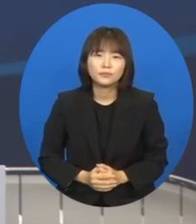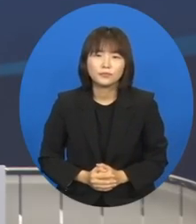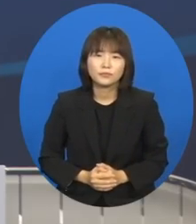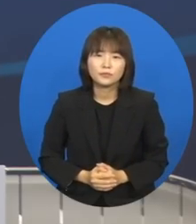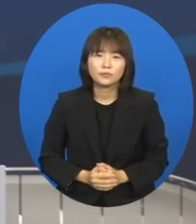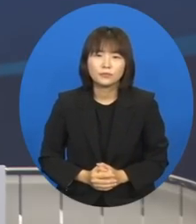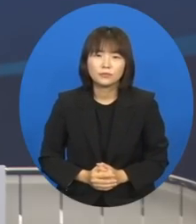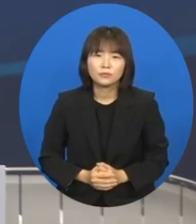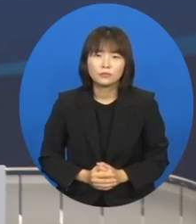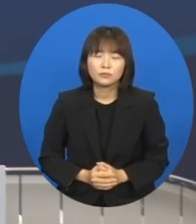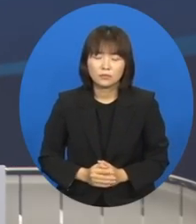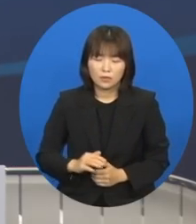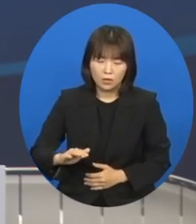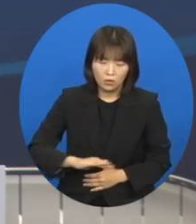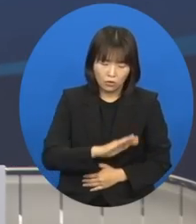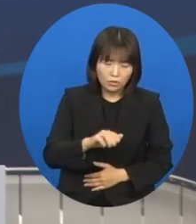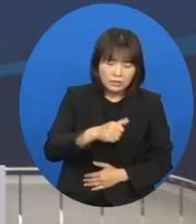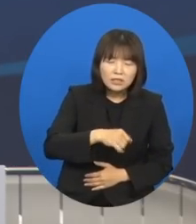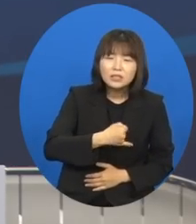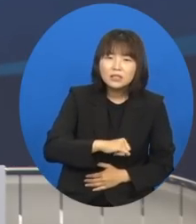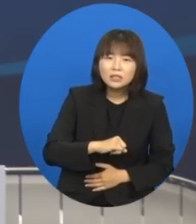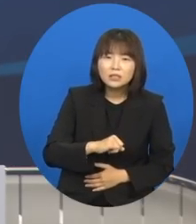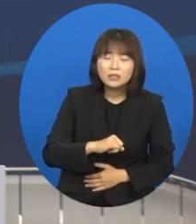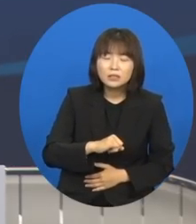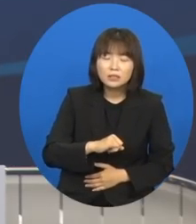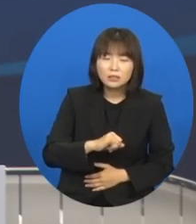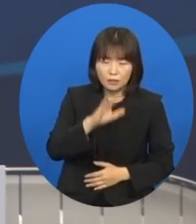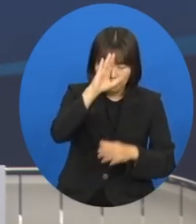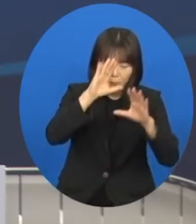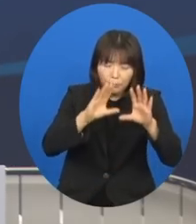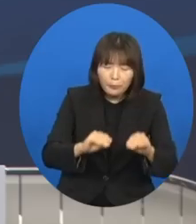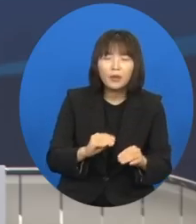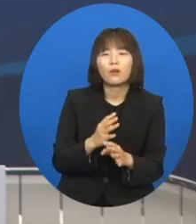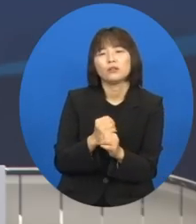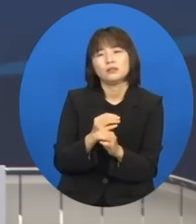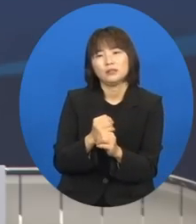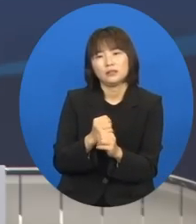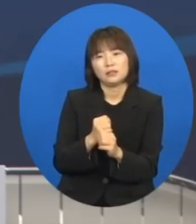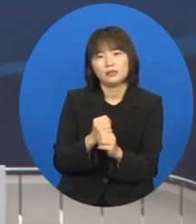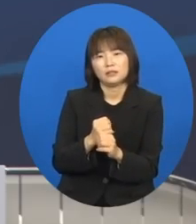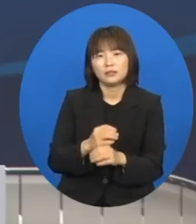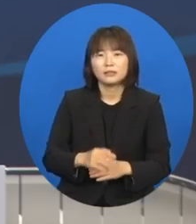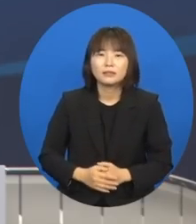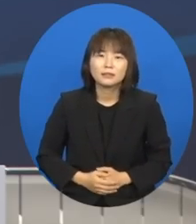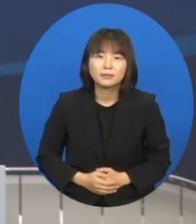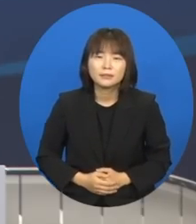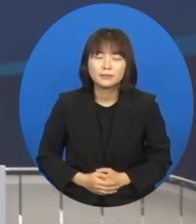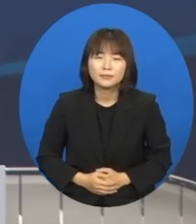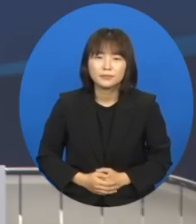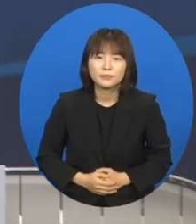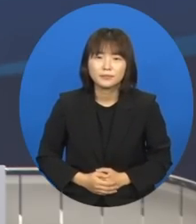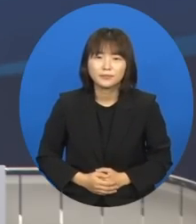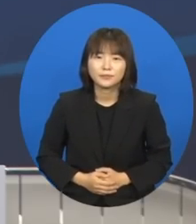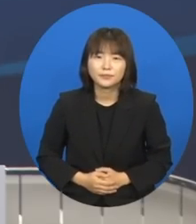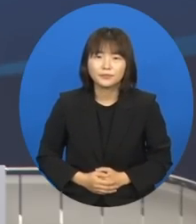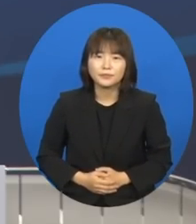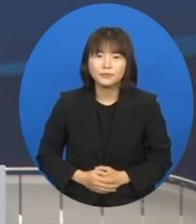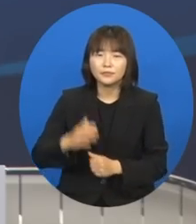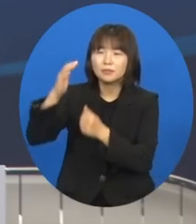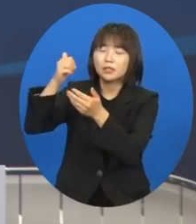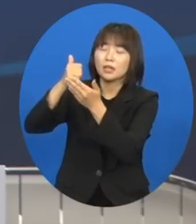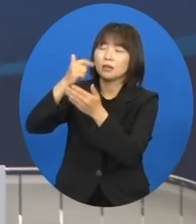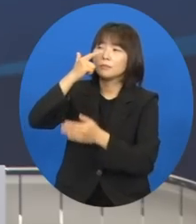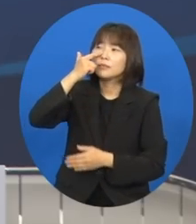아버지, 우리 아이 언제 괜찮아질까요? 하나님